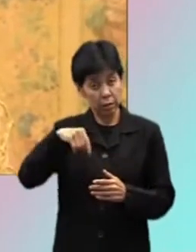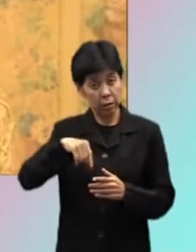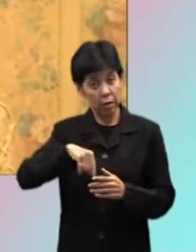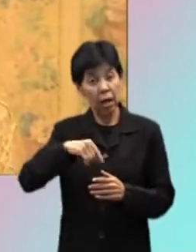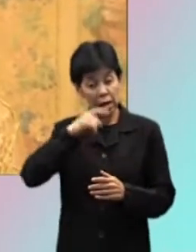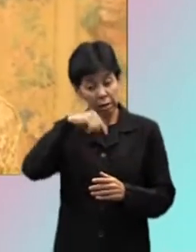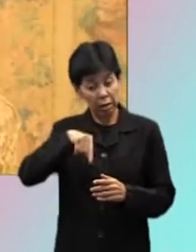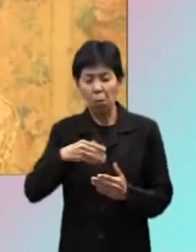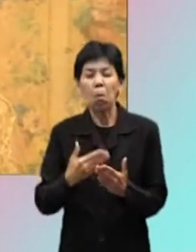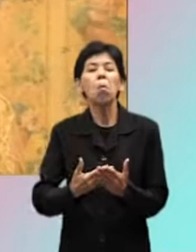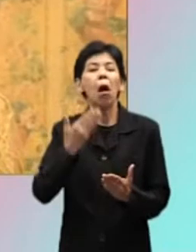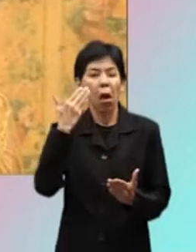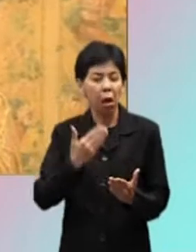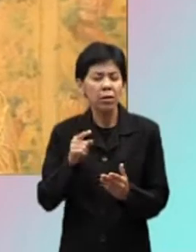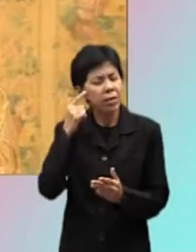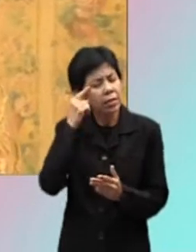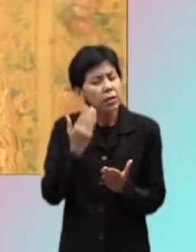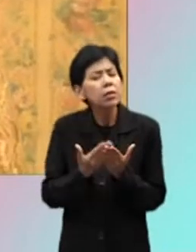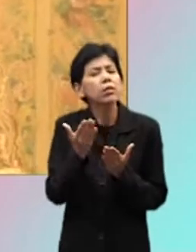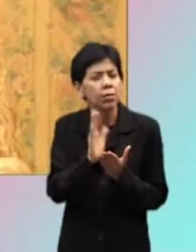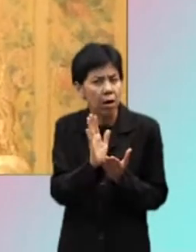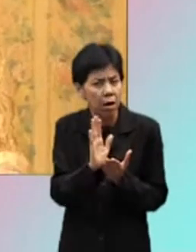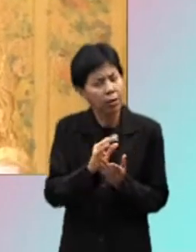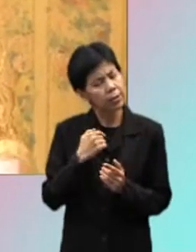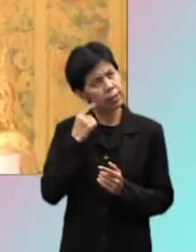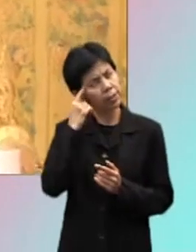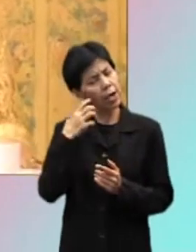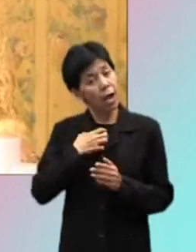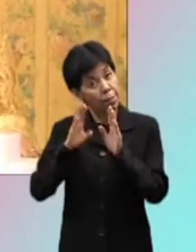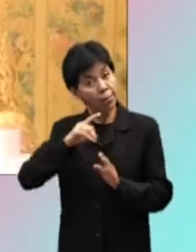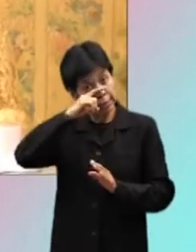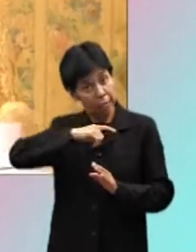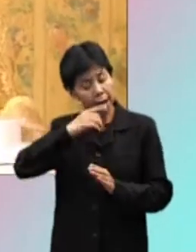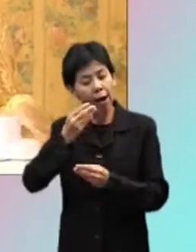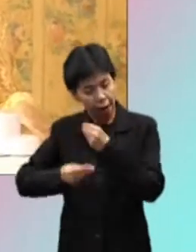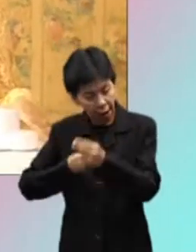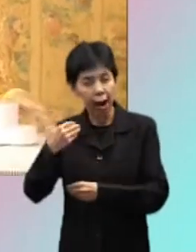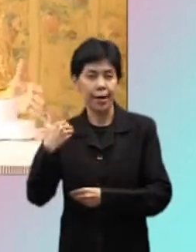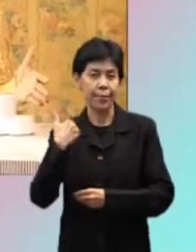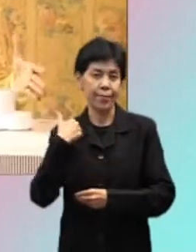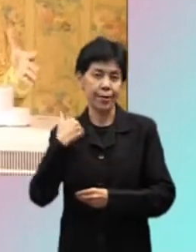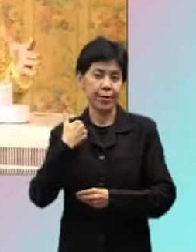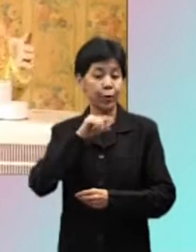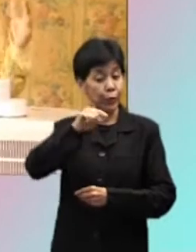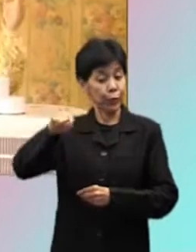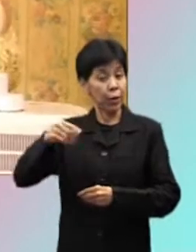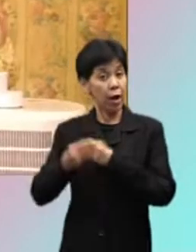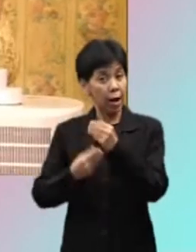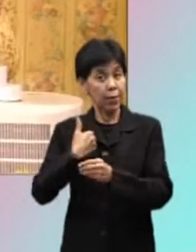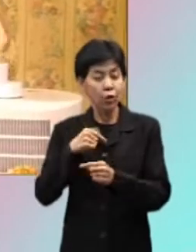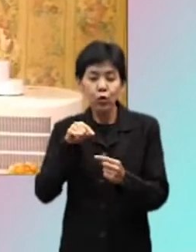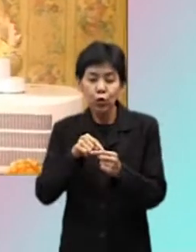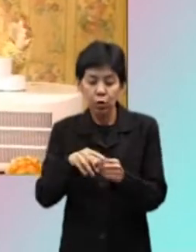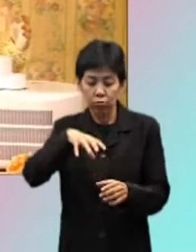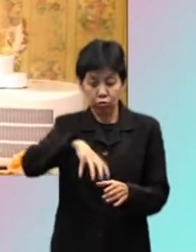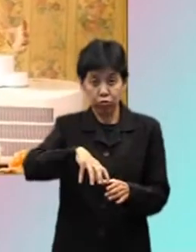ตัวนี้มันแพงเกินไปไม่แนะนำให้ใช้นะคะถ้าหากว่าเราจะใช้ก็คือมีขายทั่วไปก็คือว่ามีเครื่องปั่นอ